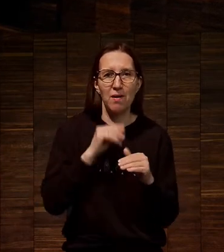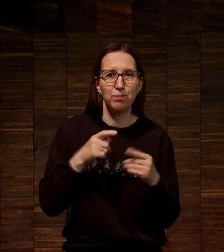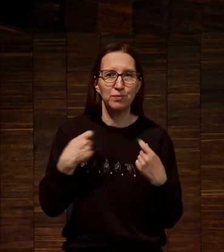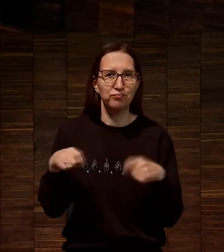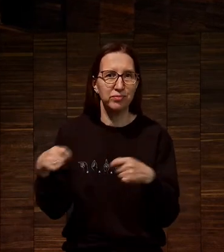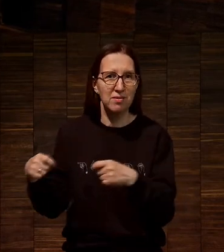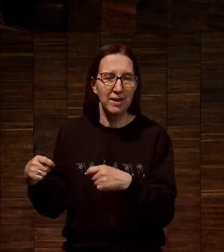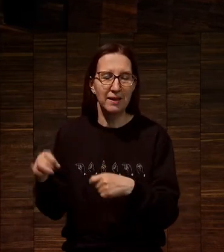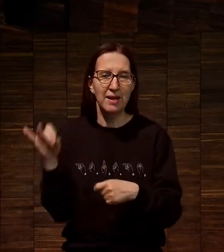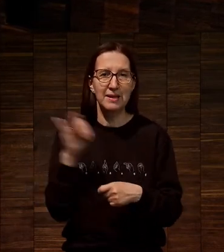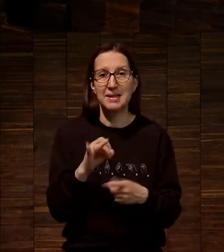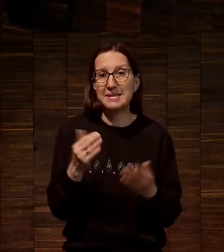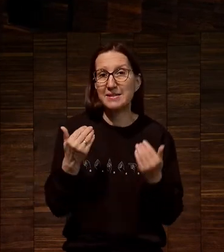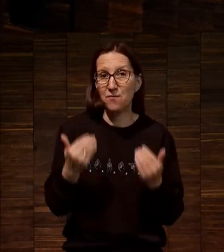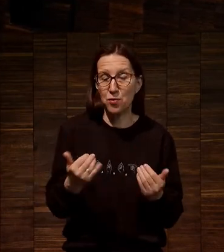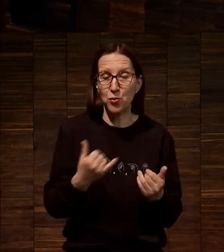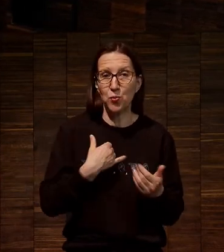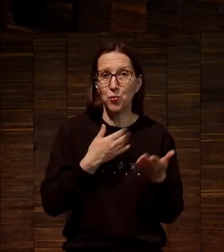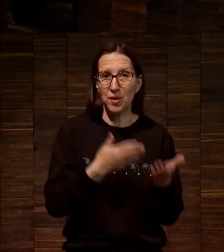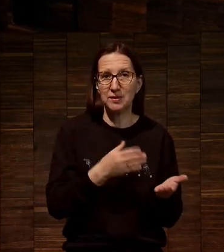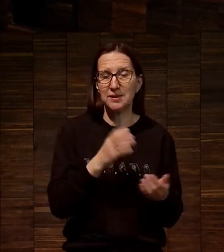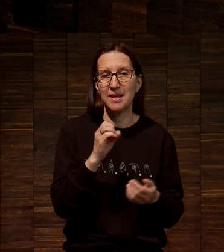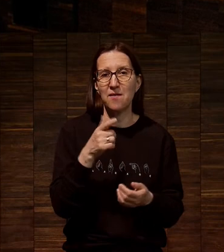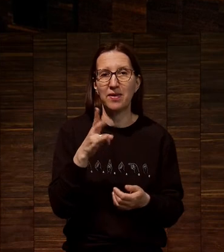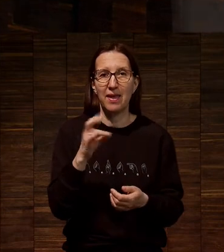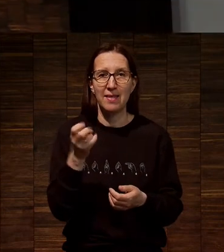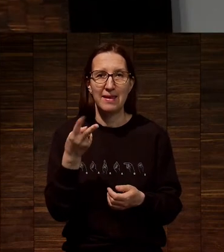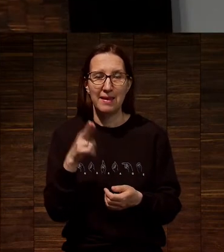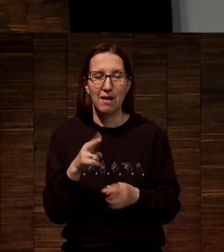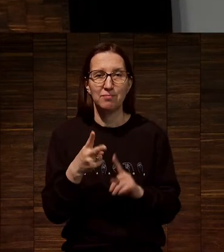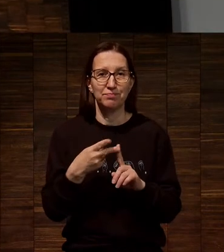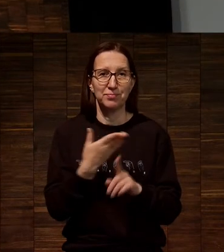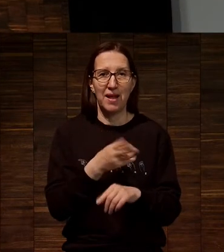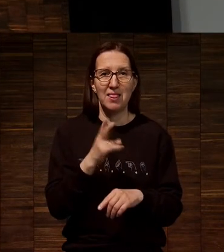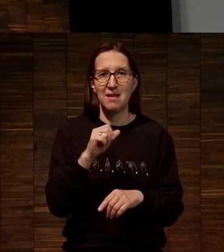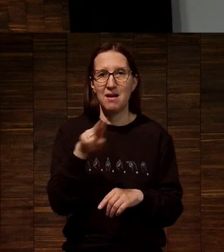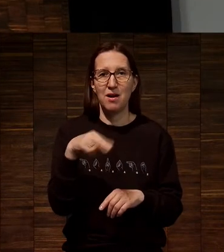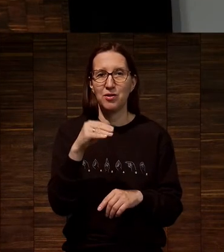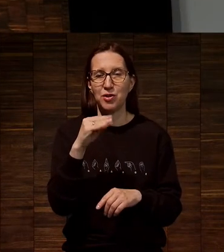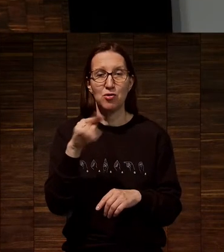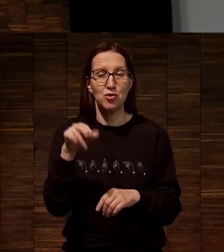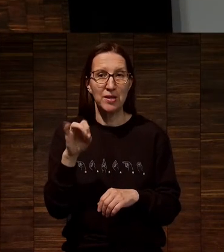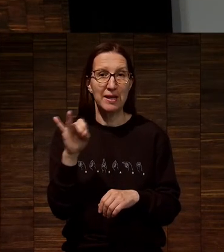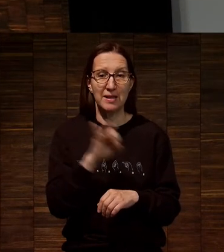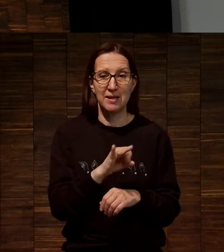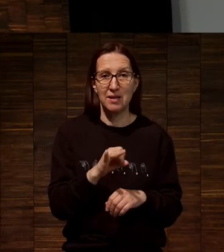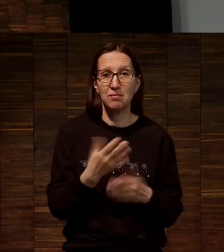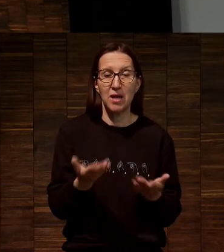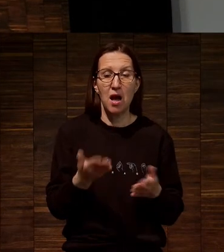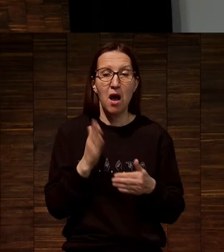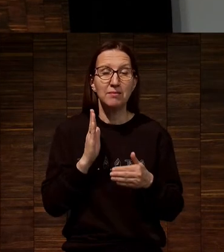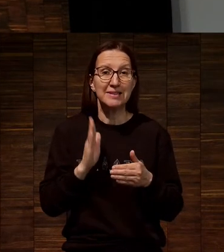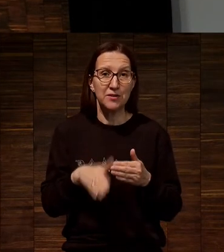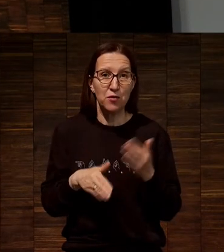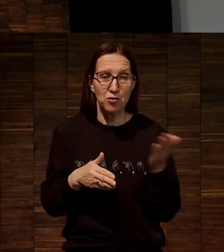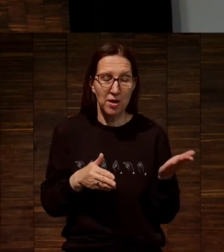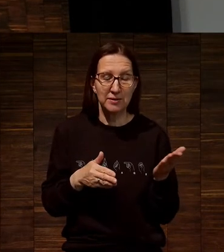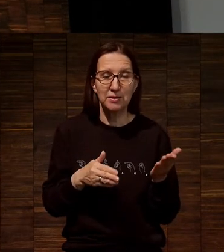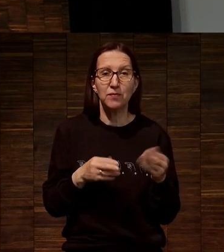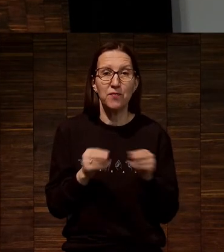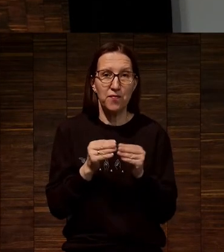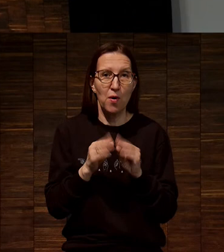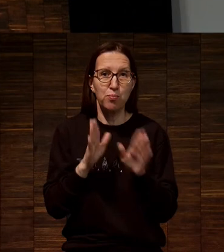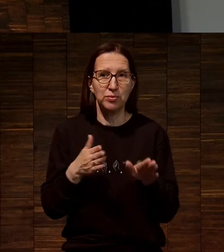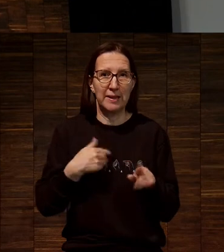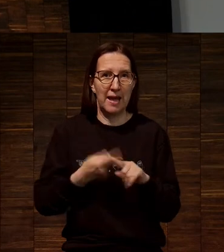И сегодня с нами Евгений, Надежда, и следующий несколько... И завершать тоже Евгений, Надежда